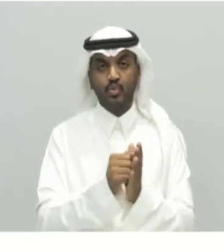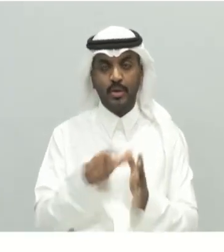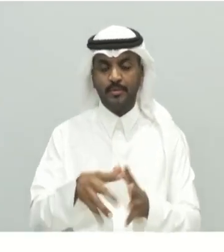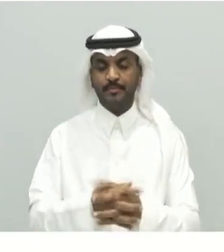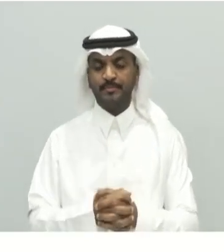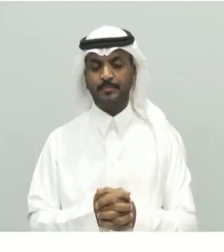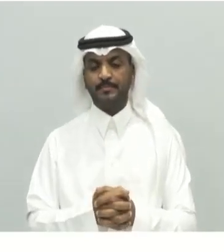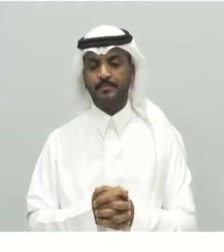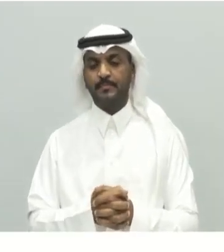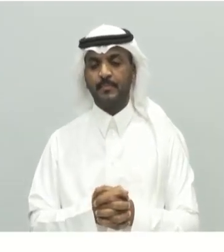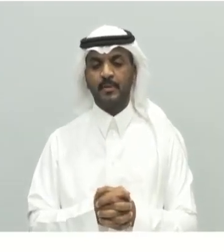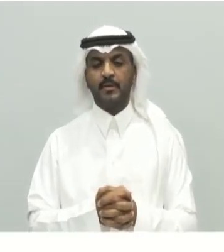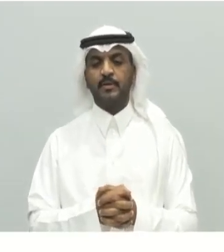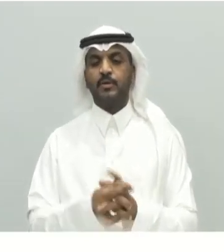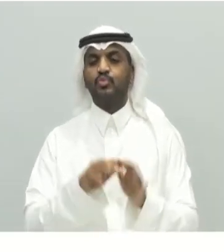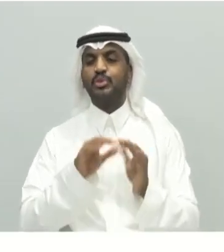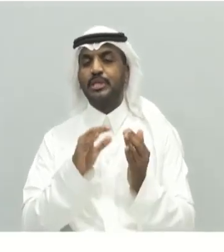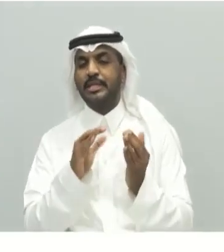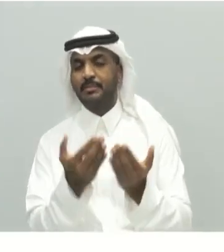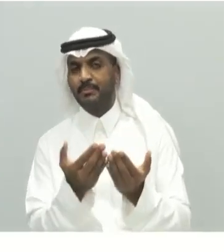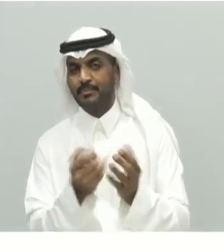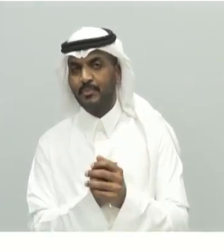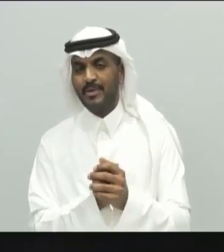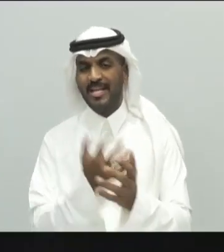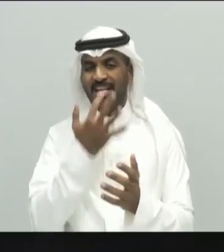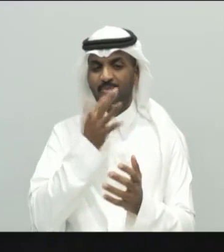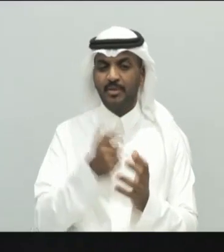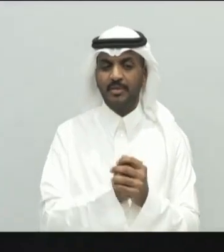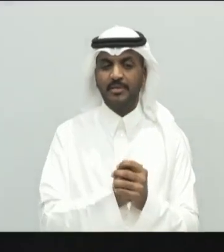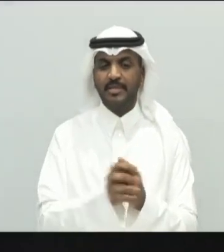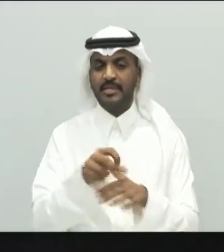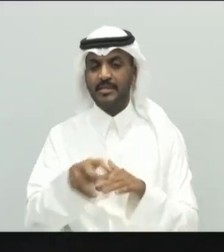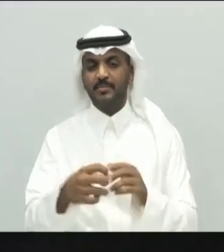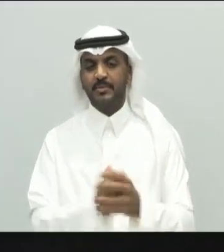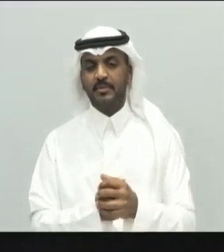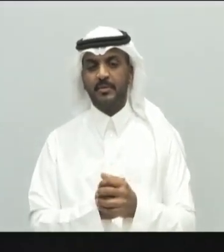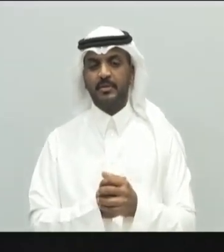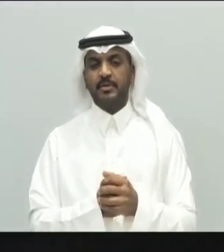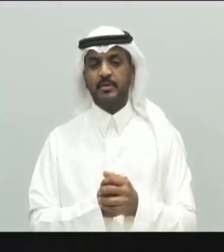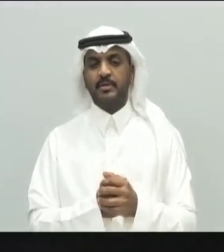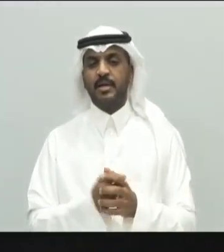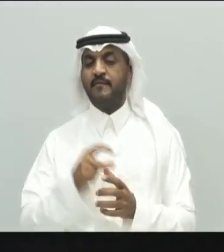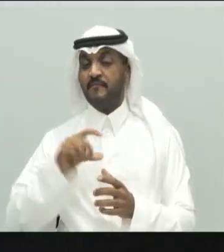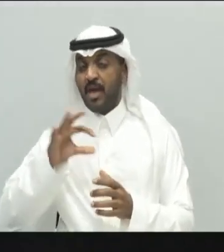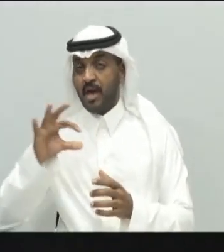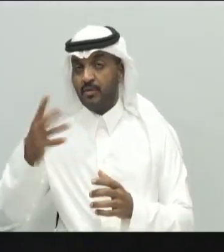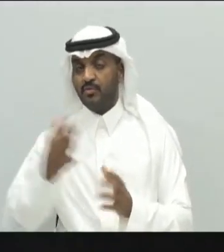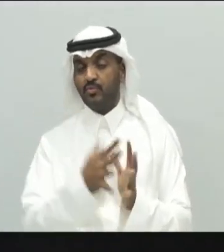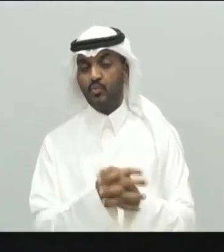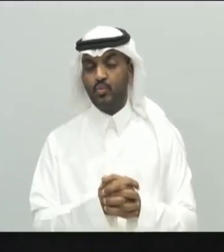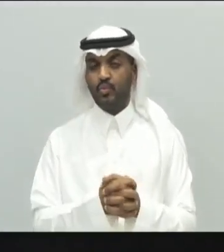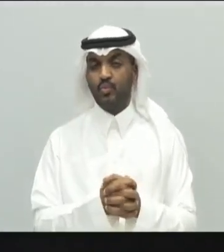السكان هذا التركيب العمري يقصد به تقسيم السكان الى فئات